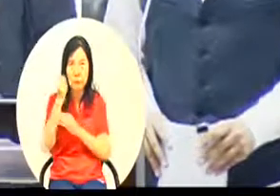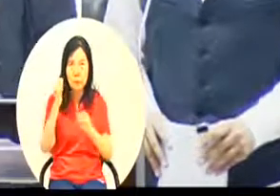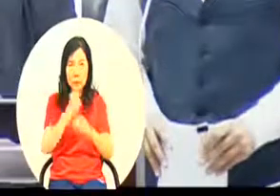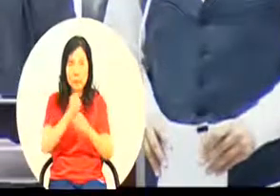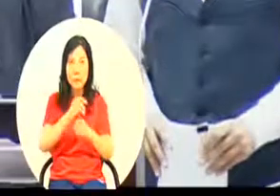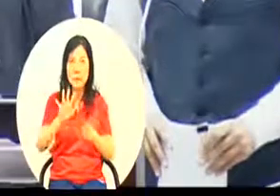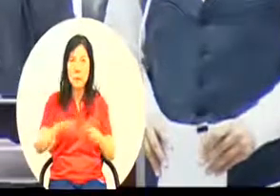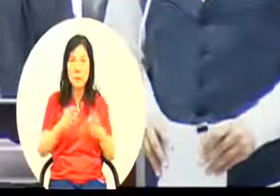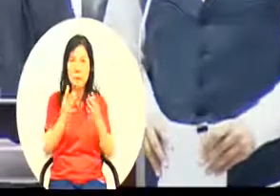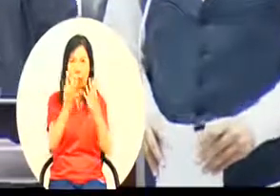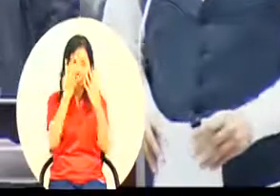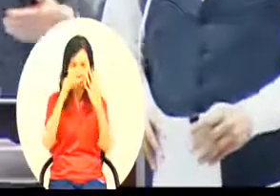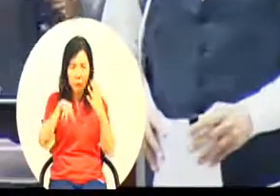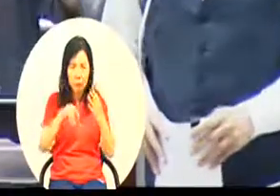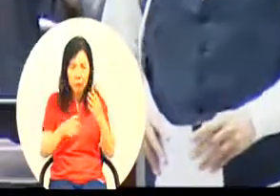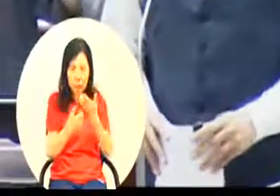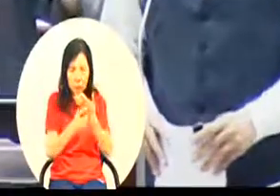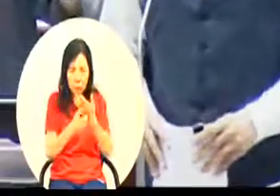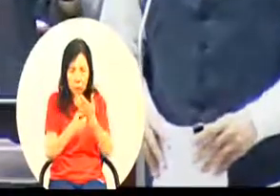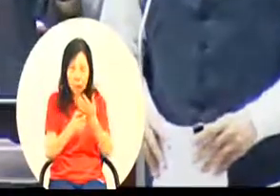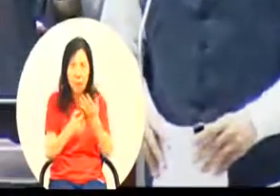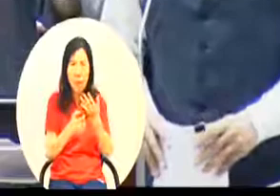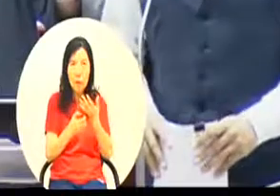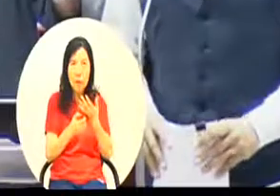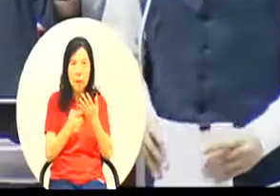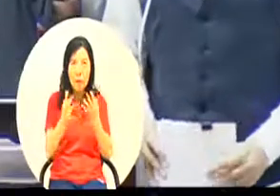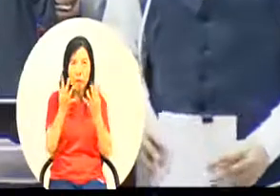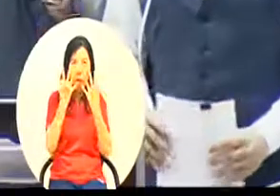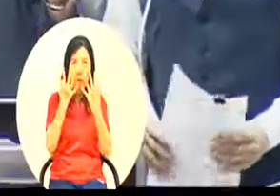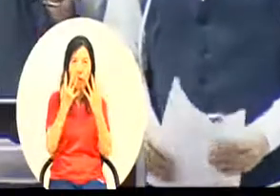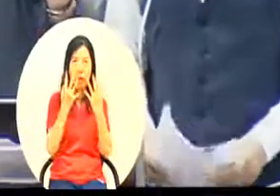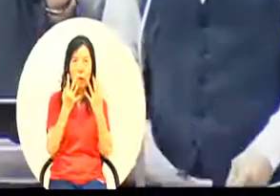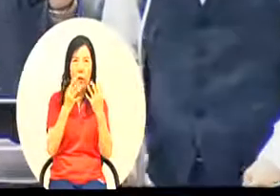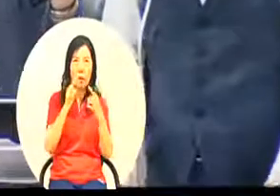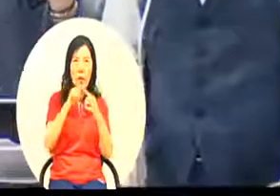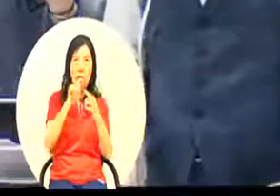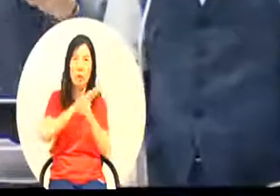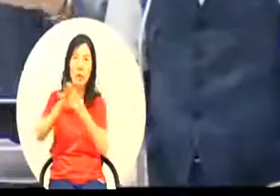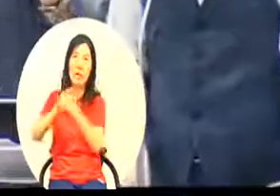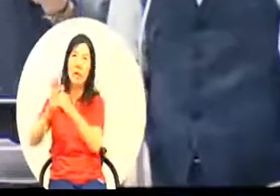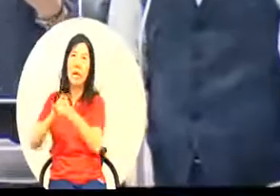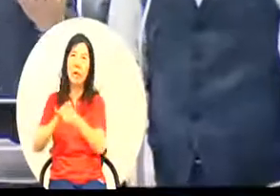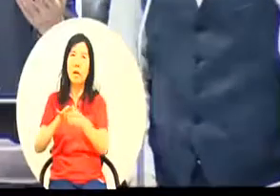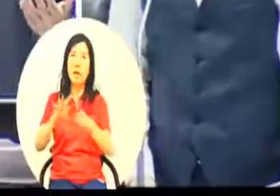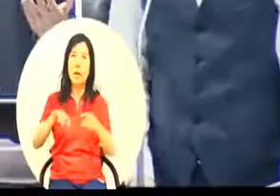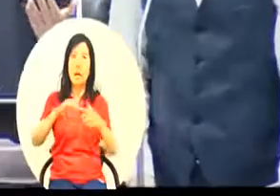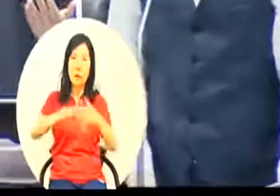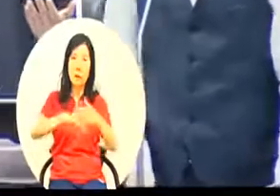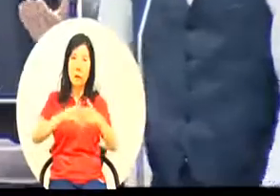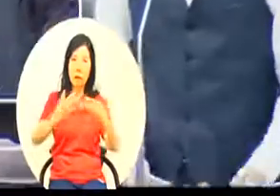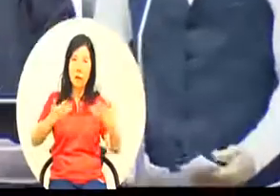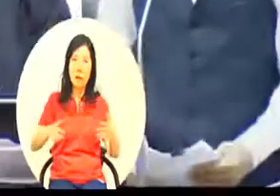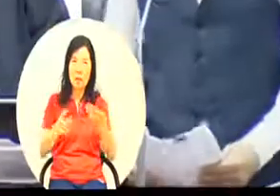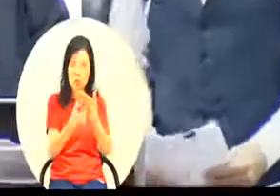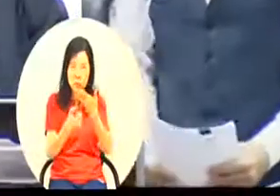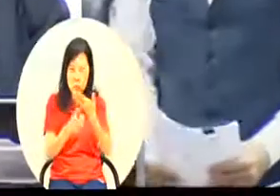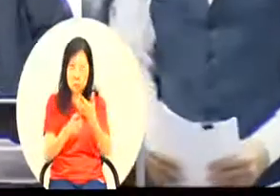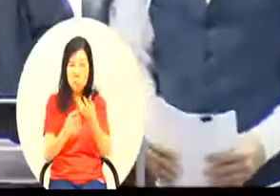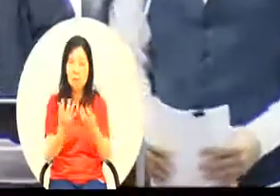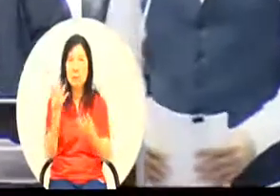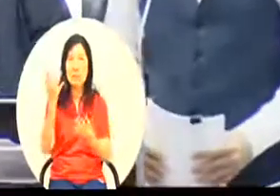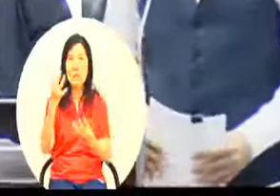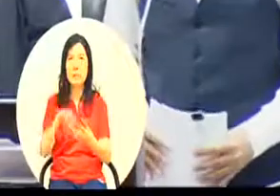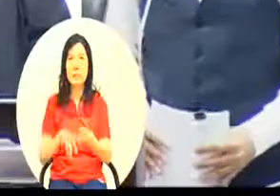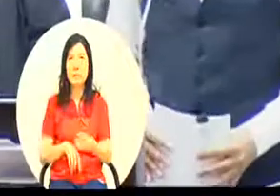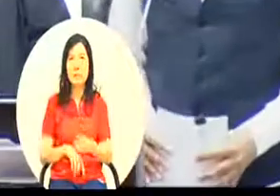到监狱因为毒品那我们监狱人满为患，那里面有都很多都是吸毒的，